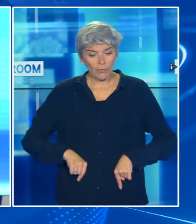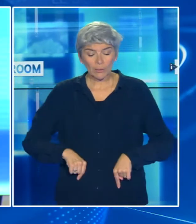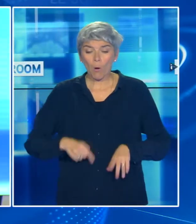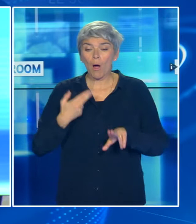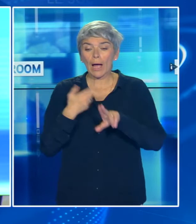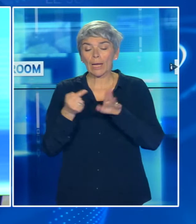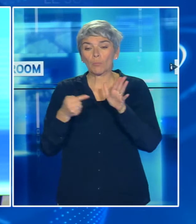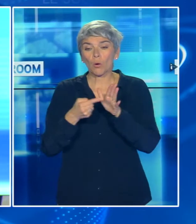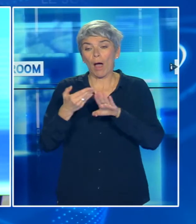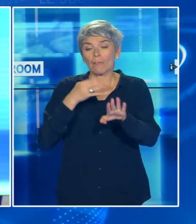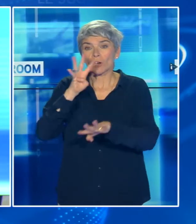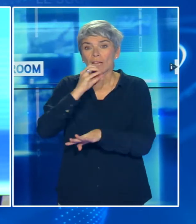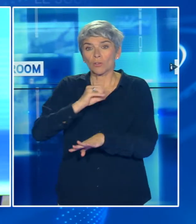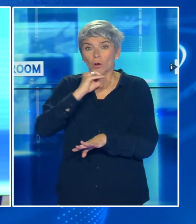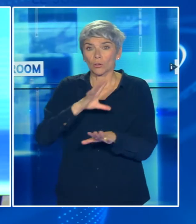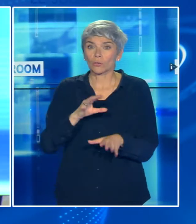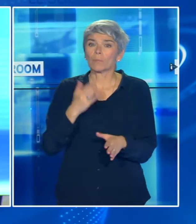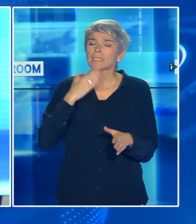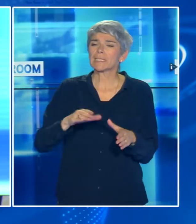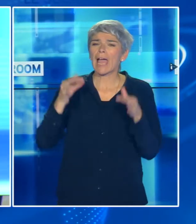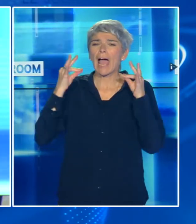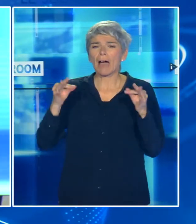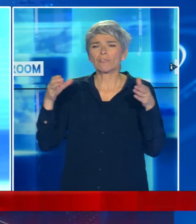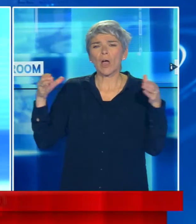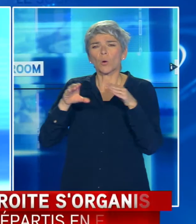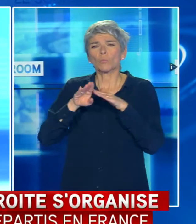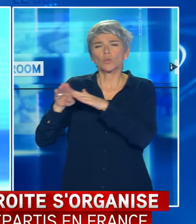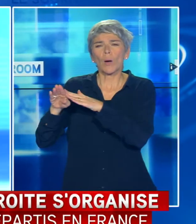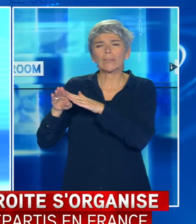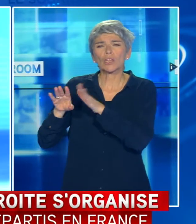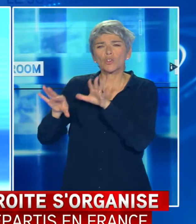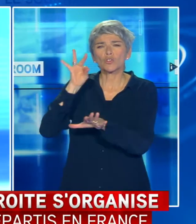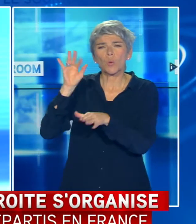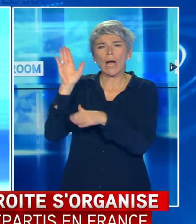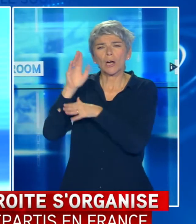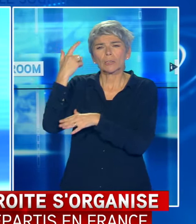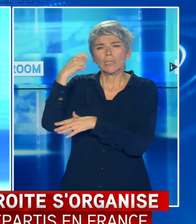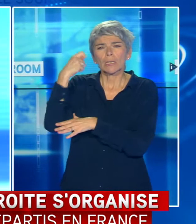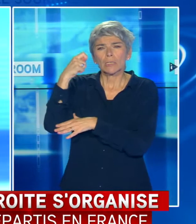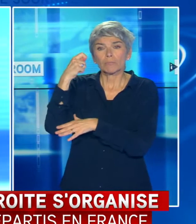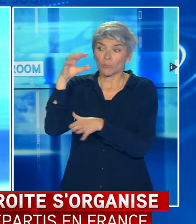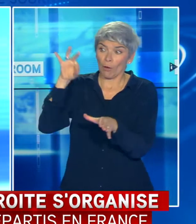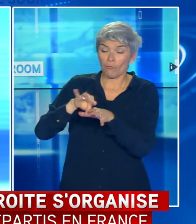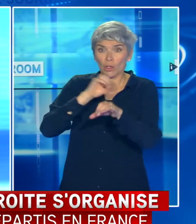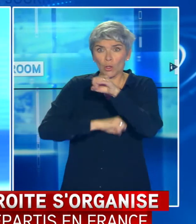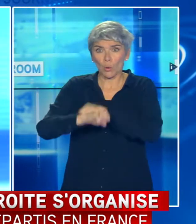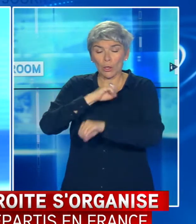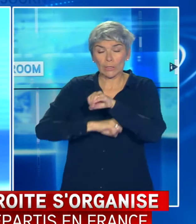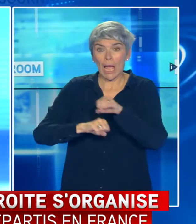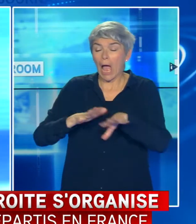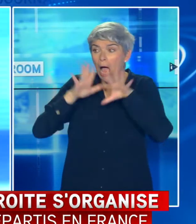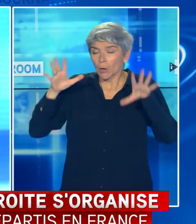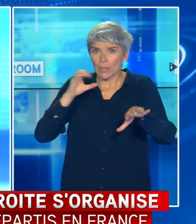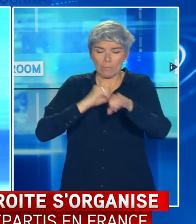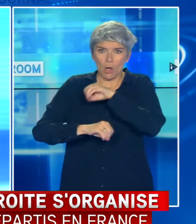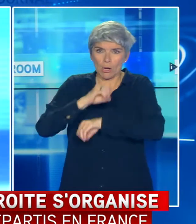avant le 4 octobre. Le vote pour la primaire à droite s'organise et pour le coup, c'est une sacrée organisation. À moins de 2 mois du